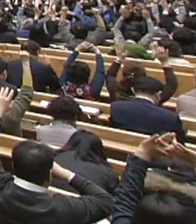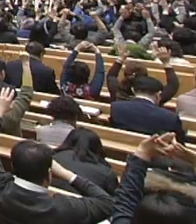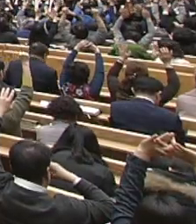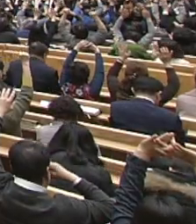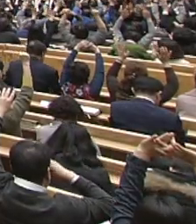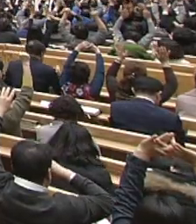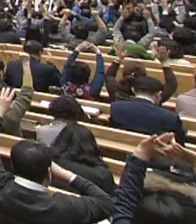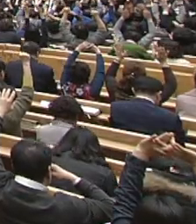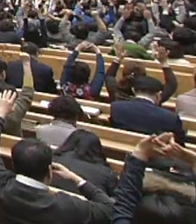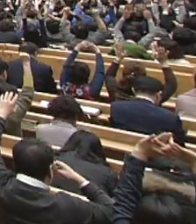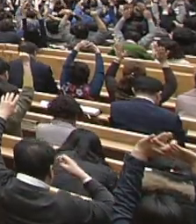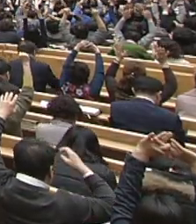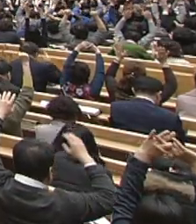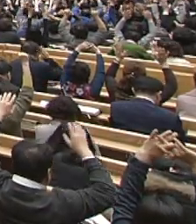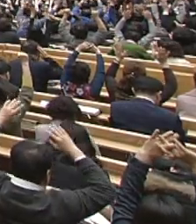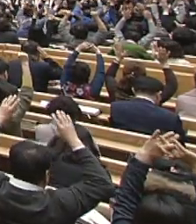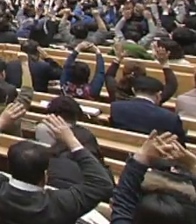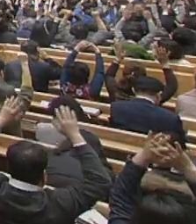말게 하여 주시옵소서.